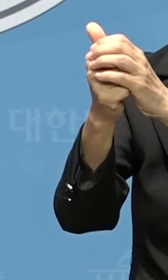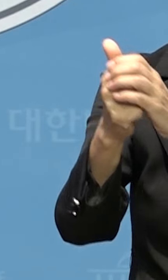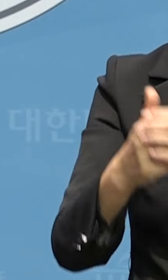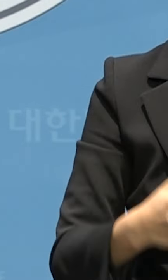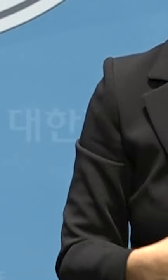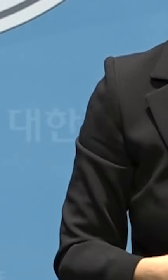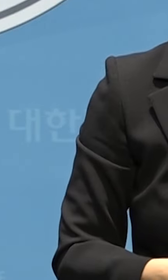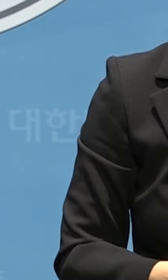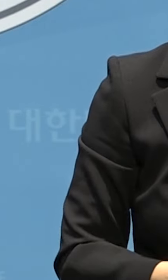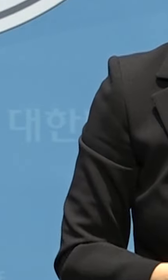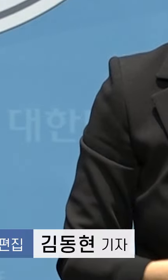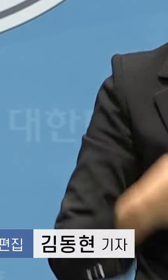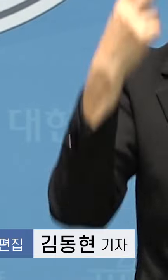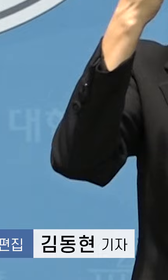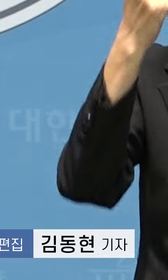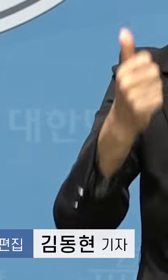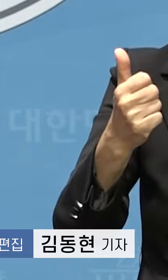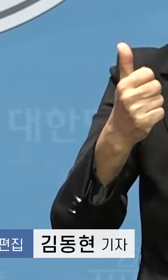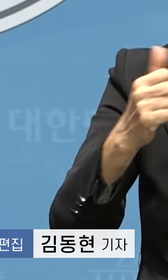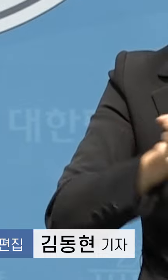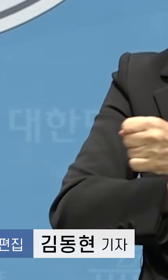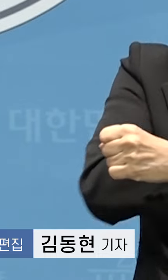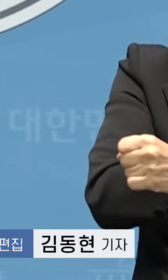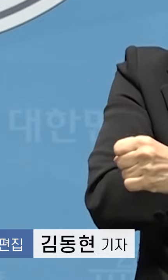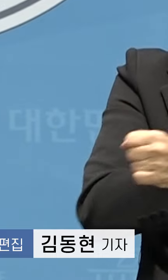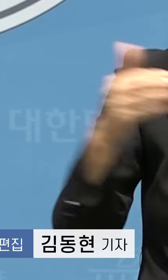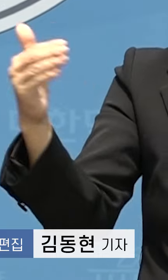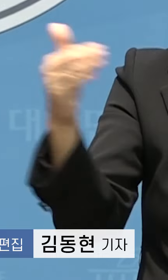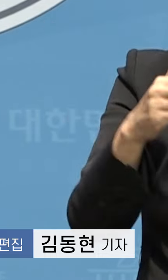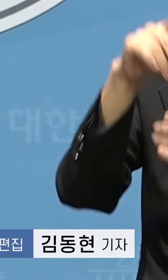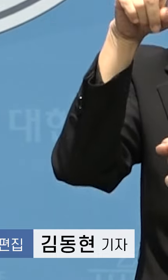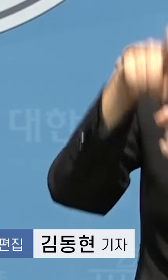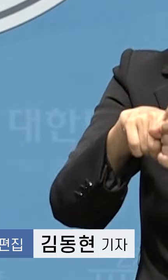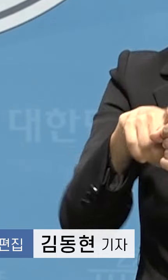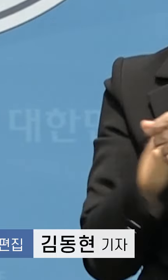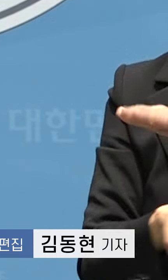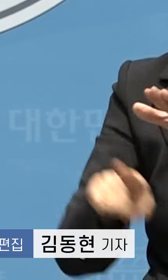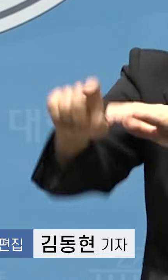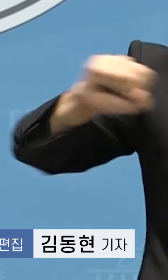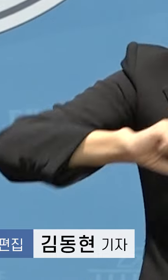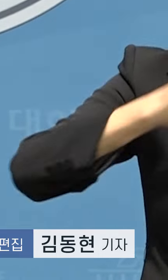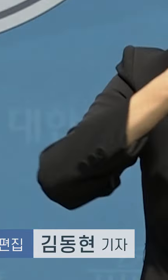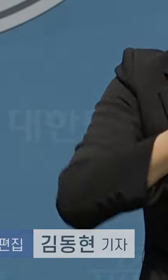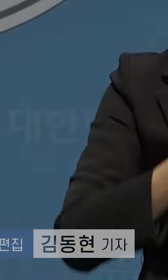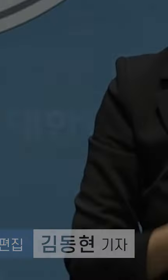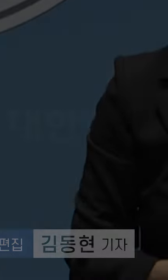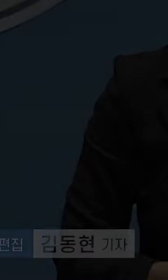것입니다. 검찰 정권 종식을 위해서 맨 앞에서 끝까지 싸워나가겠습니다. 감사합니다.